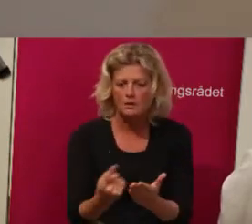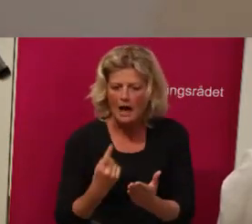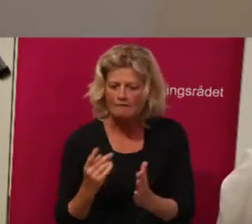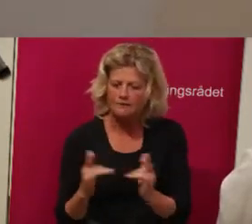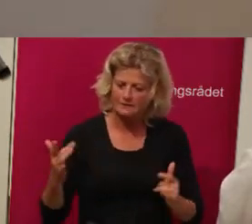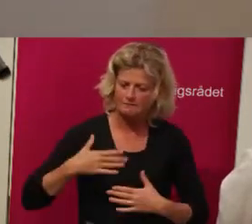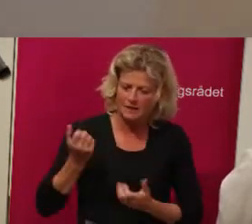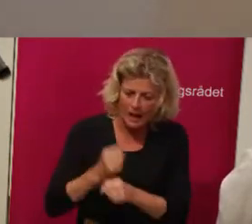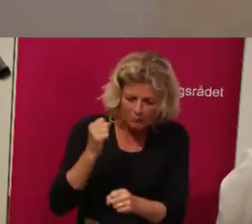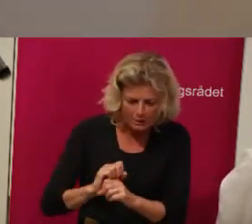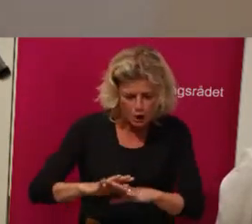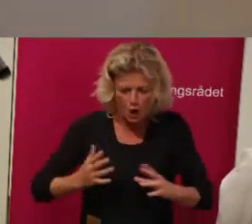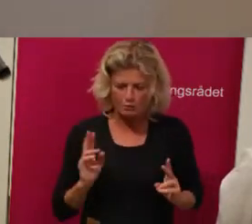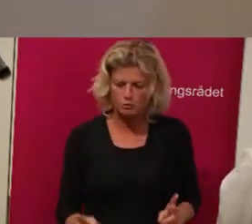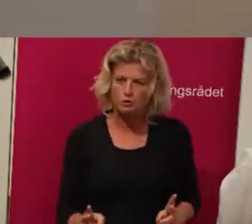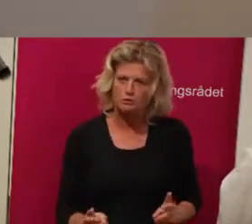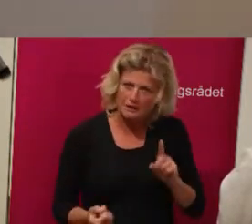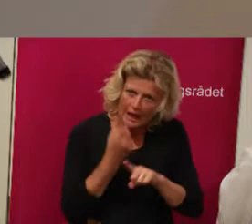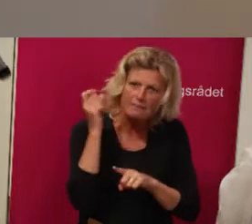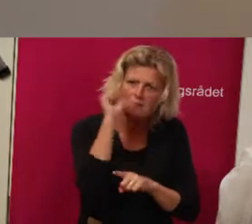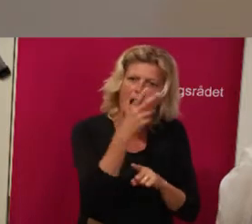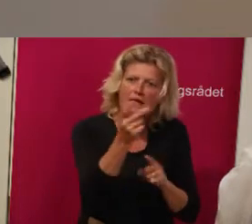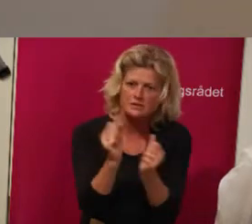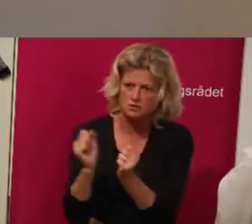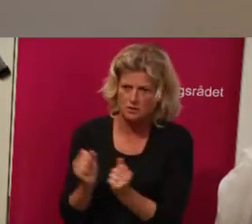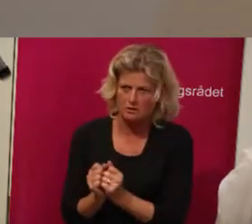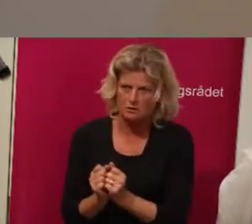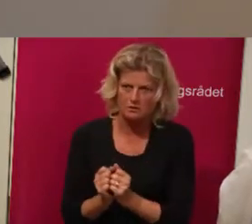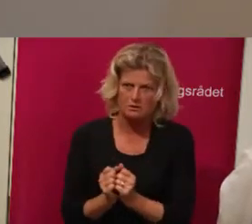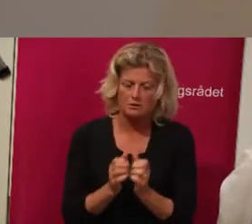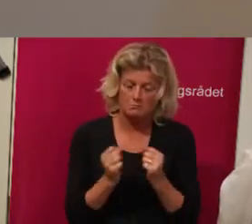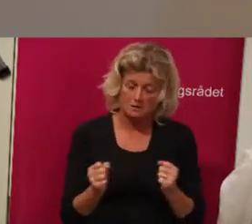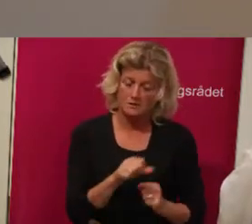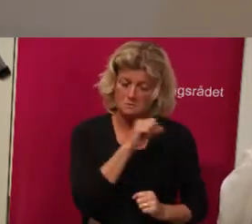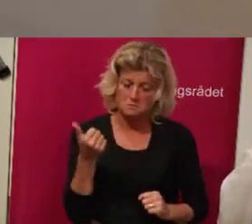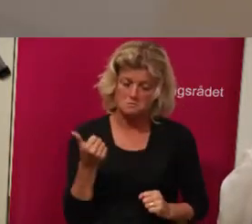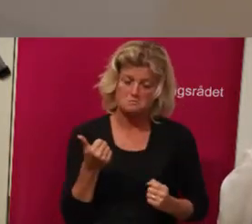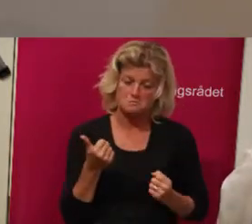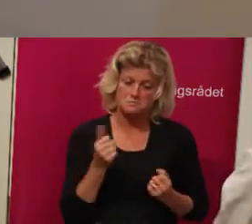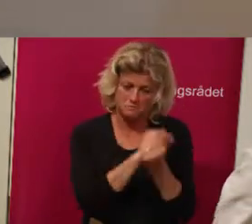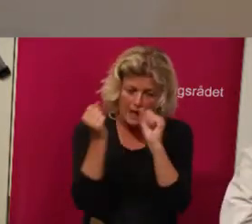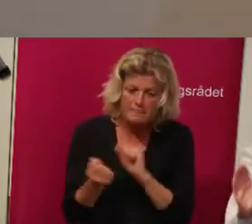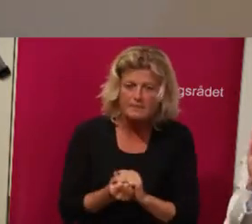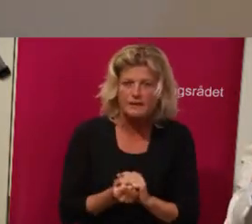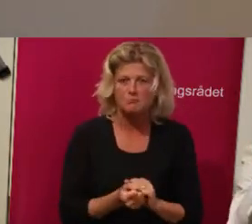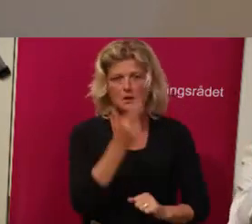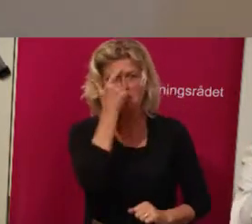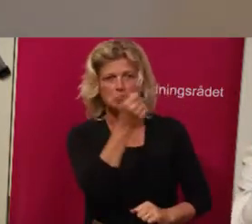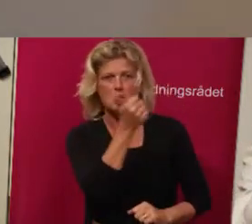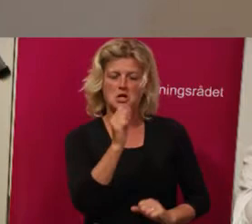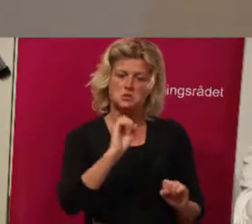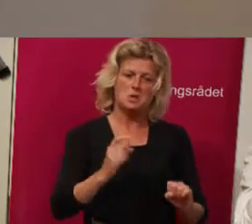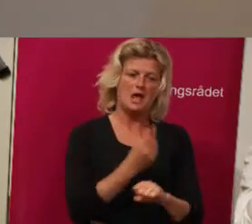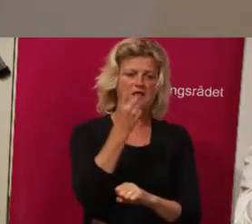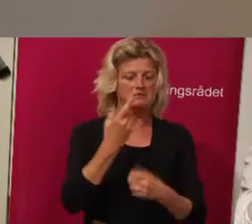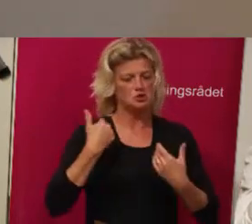arbete i kultursektorn växer. Det händer massor med saker, men det är en väldigt drastisk åtgärd. Men att tro att ingenting händer och allting dör ut om man